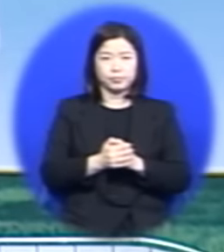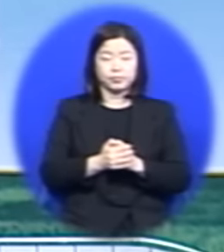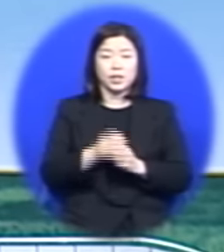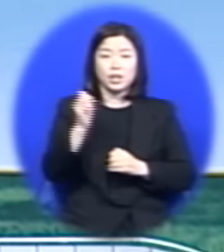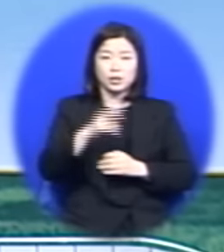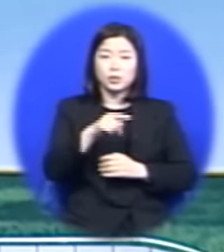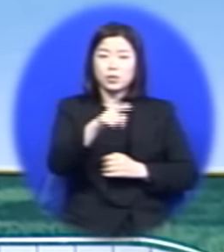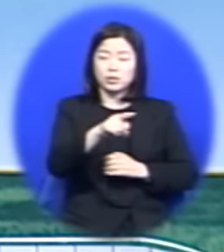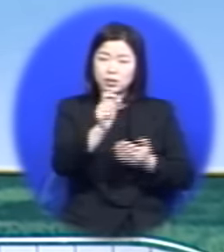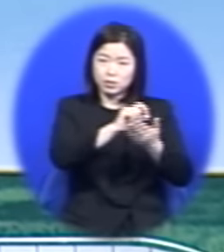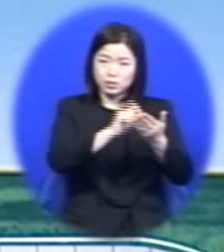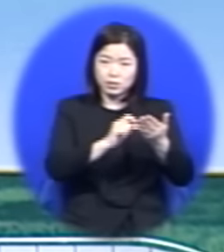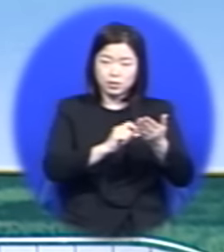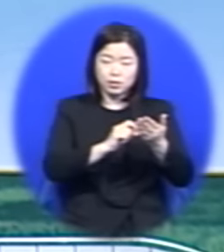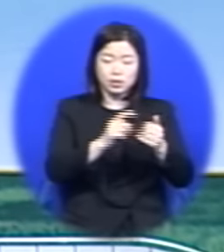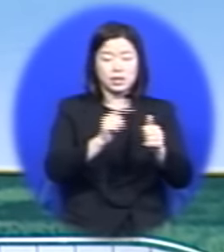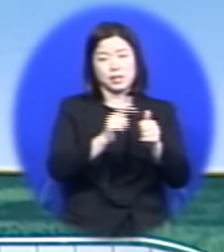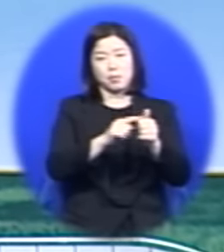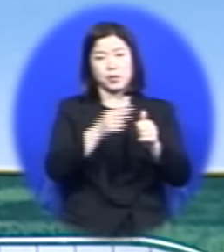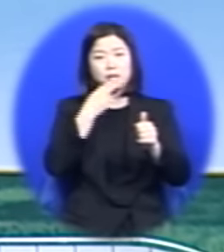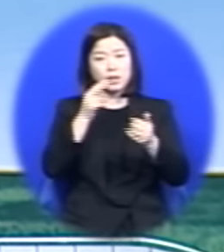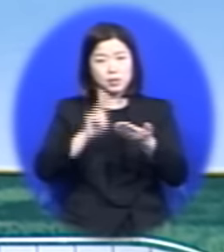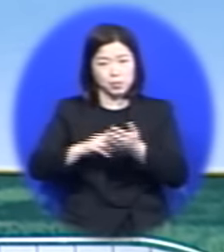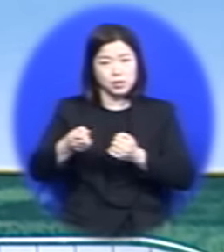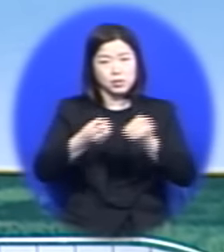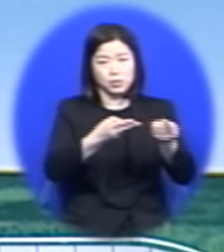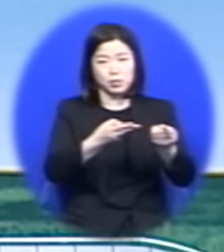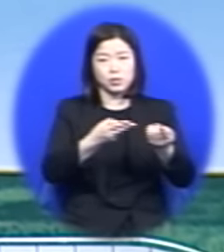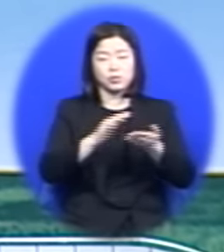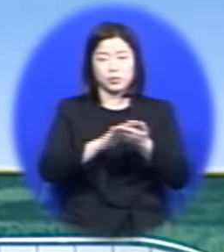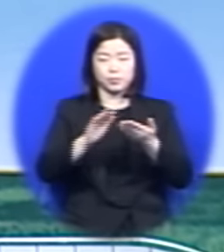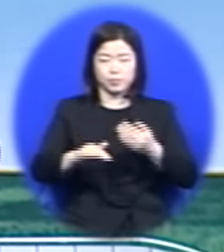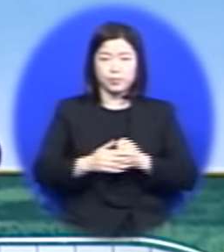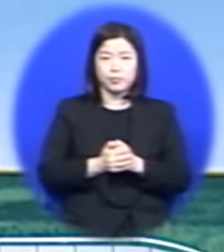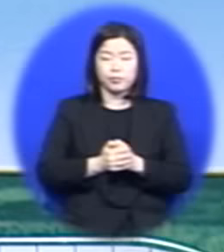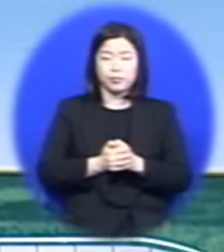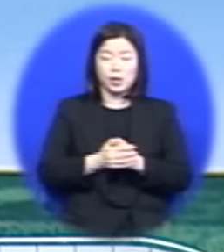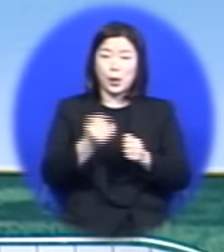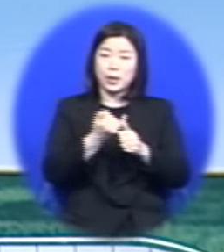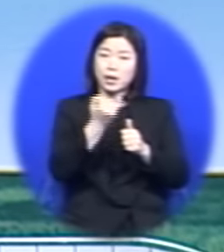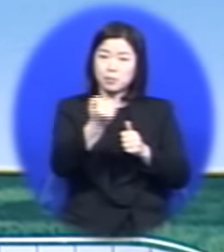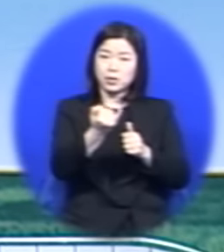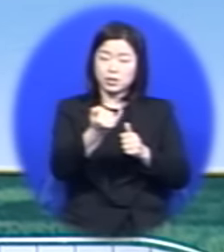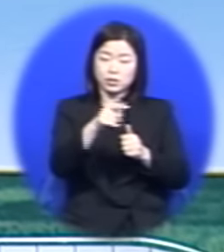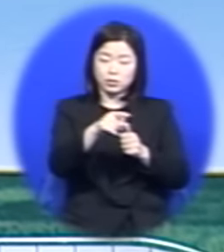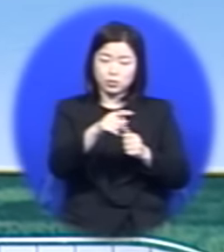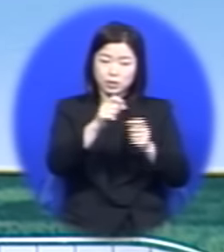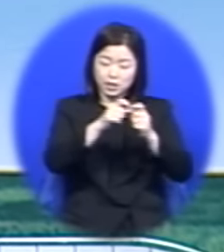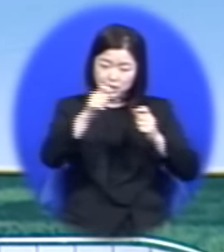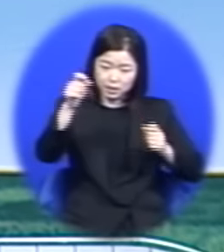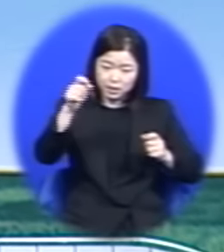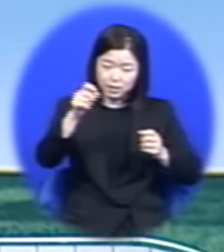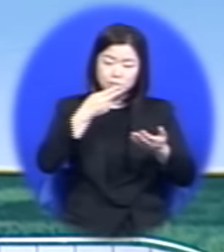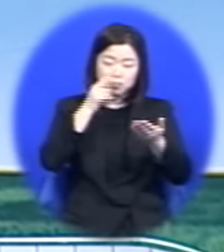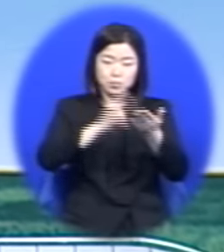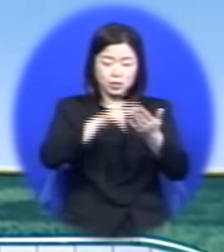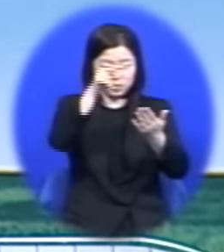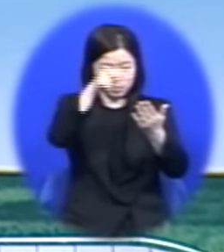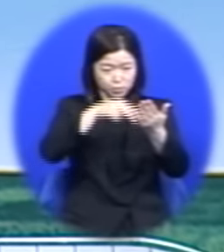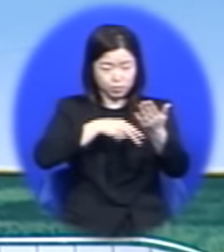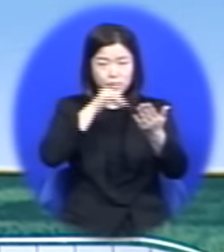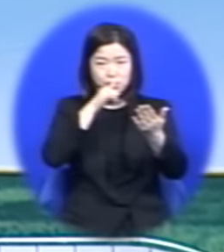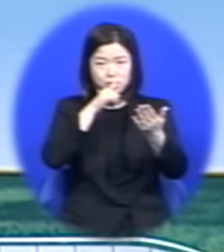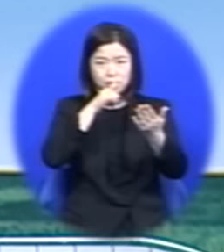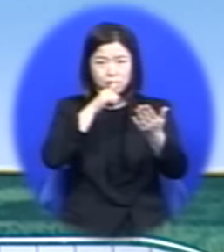그리고 그것을 써서 남편에게 보냈습니다. 남편이 아내가 준 그 긴 편지를 읽었어요.